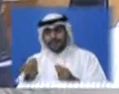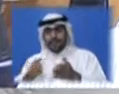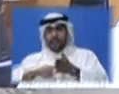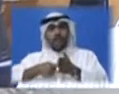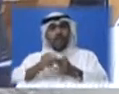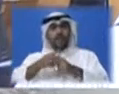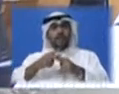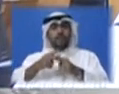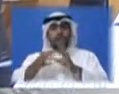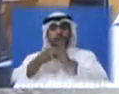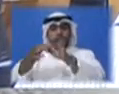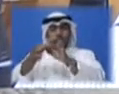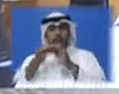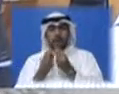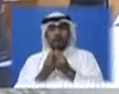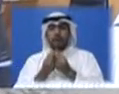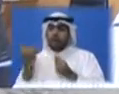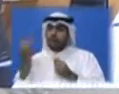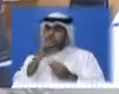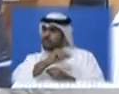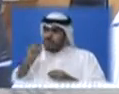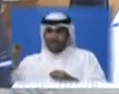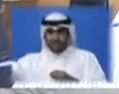تعاون مشابه لهذا التعاون